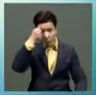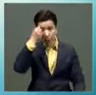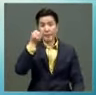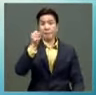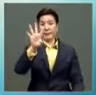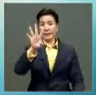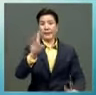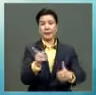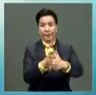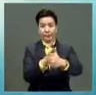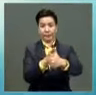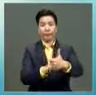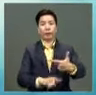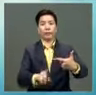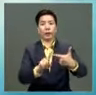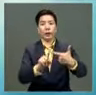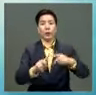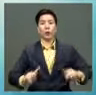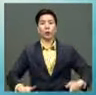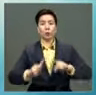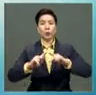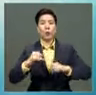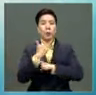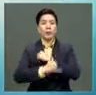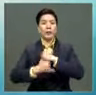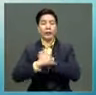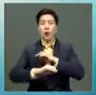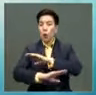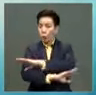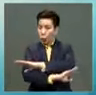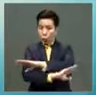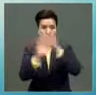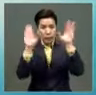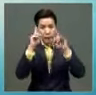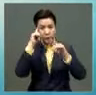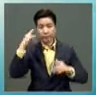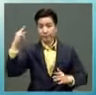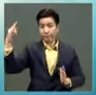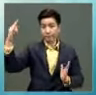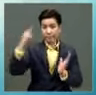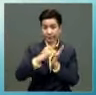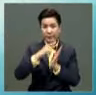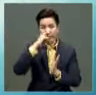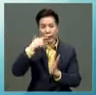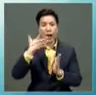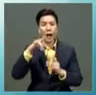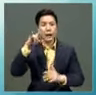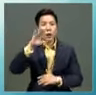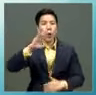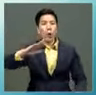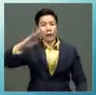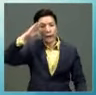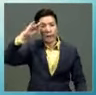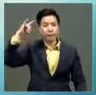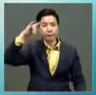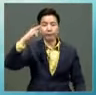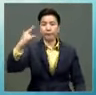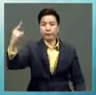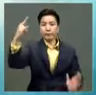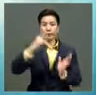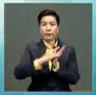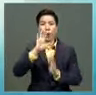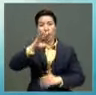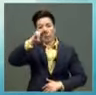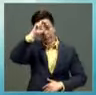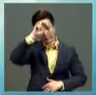จะให้กต.ดำเนินการยกเลิกการอนุญาตการบินเข้าของเที่ยวบินกองทัพอากาศอียิ